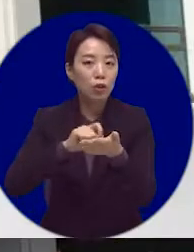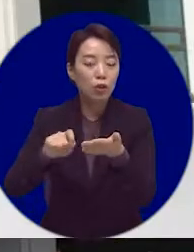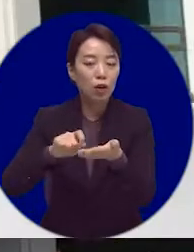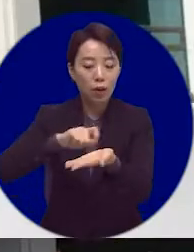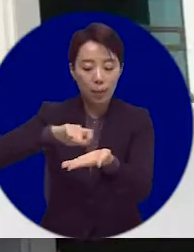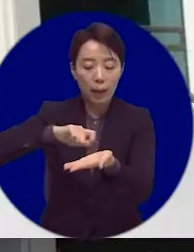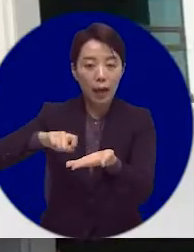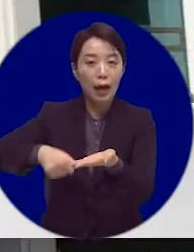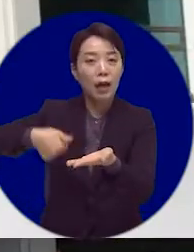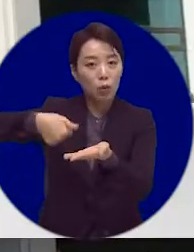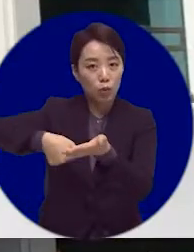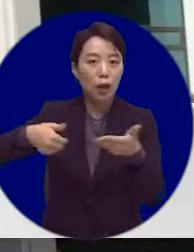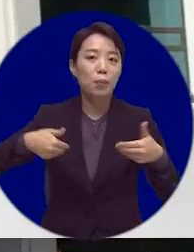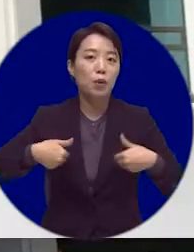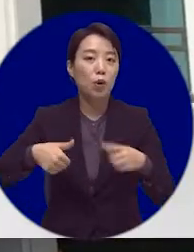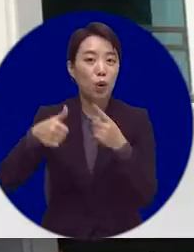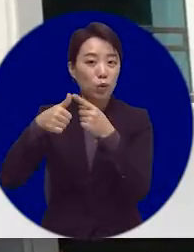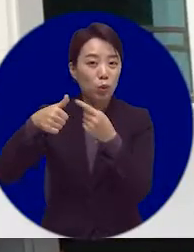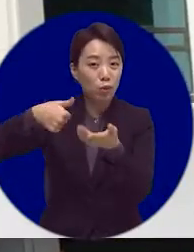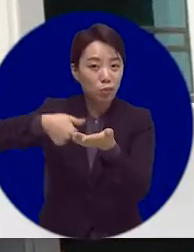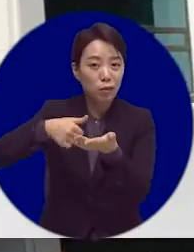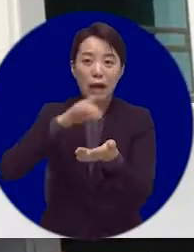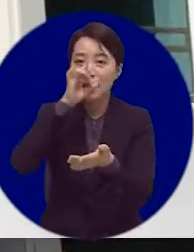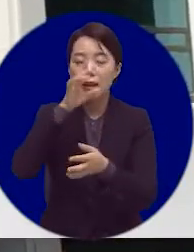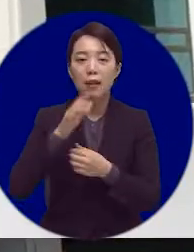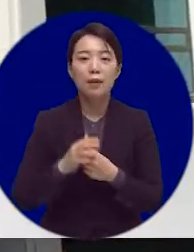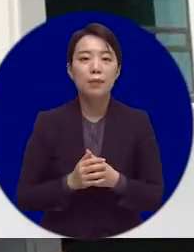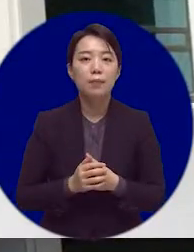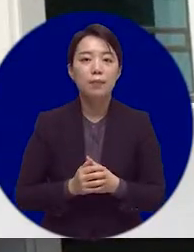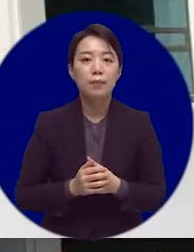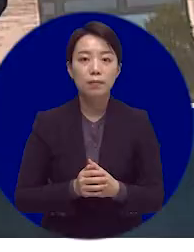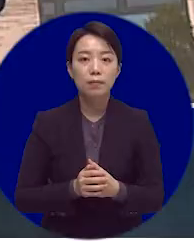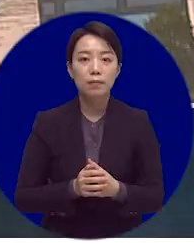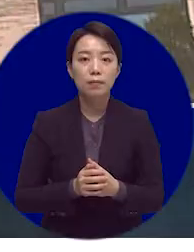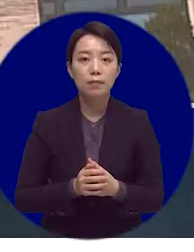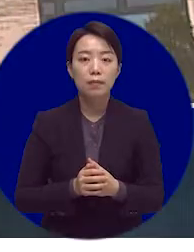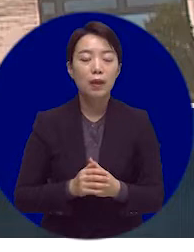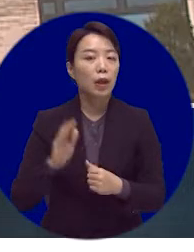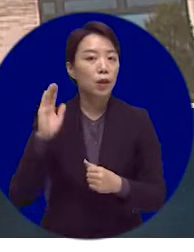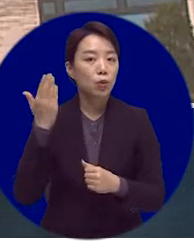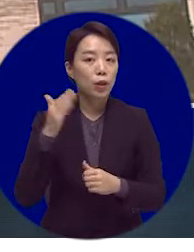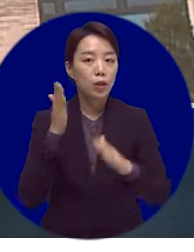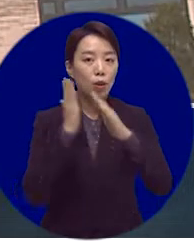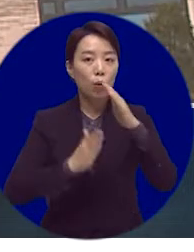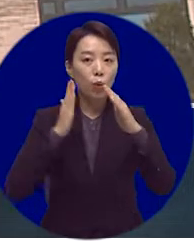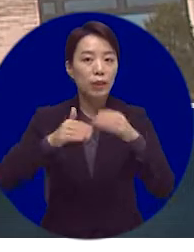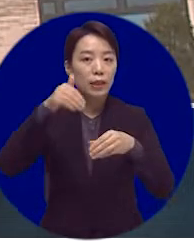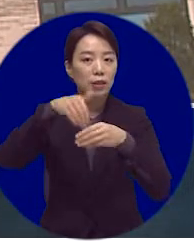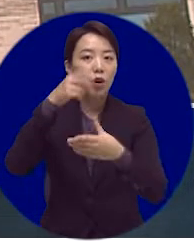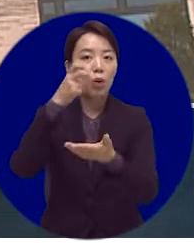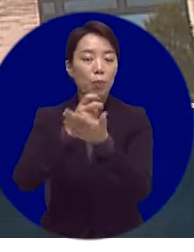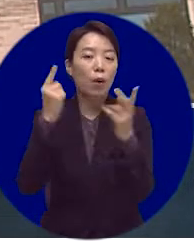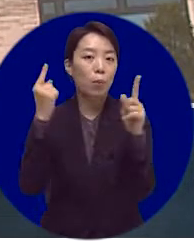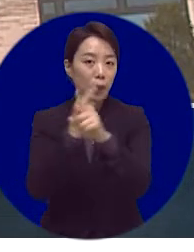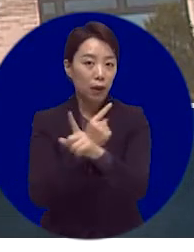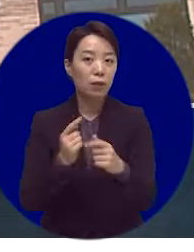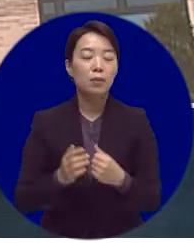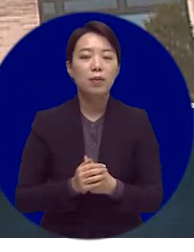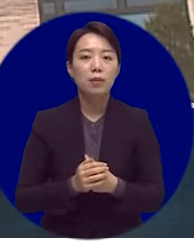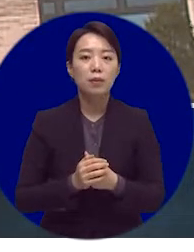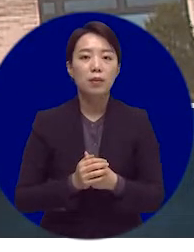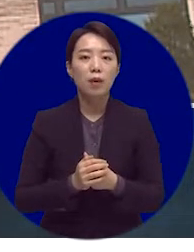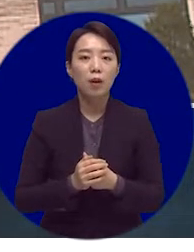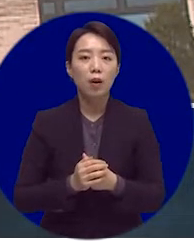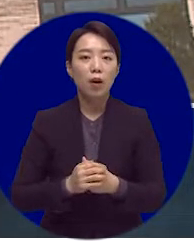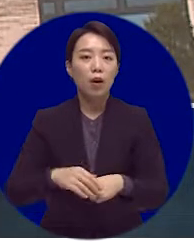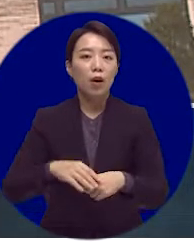서명하거나 도장을 찍어야 하며 손도장은 허용되지 않습니다. 최근 공직선거법 등이 개정되면서